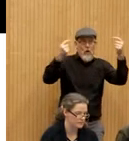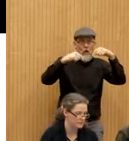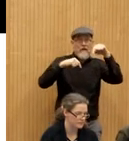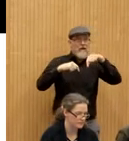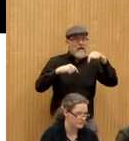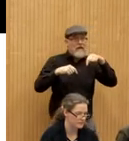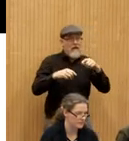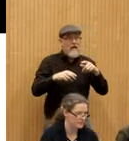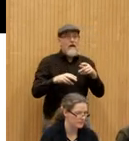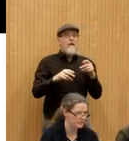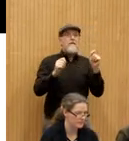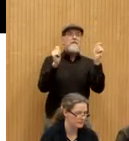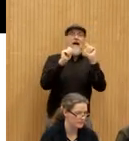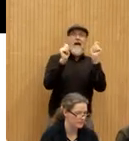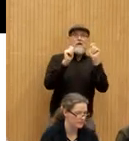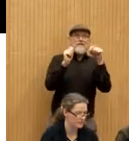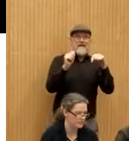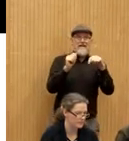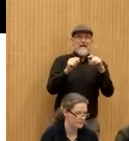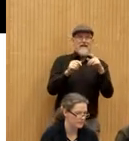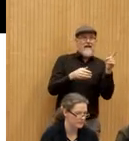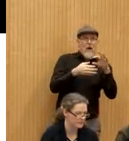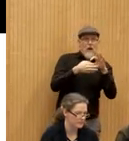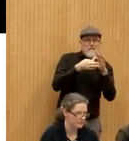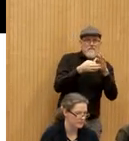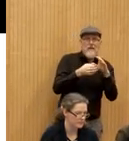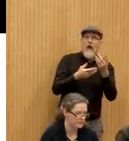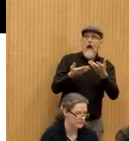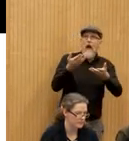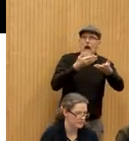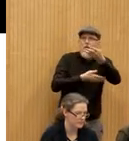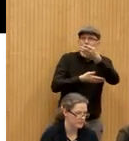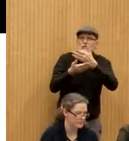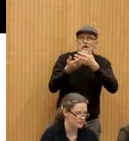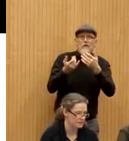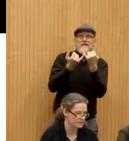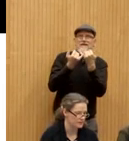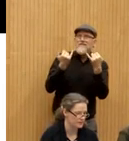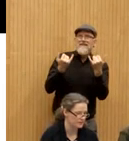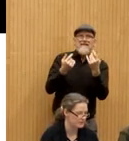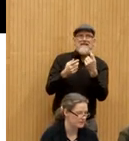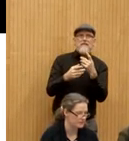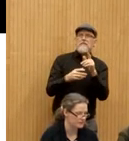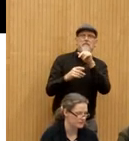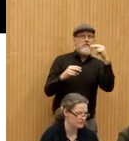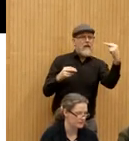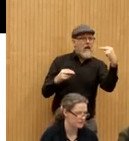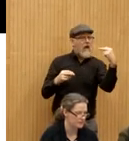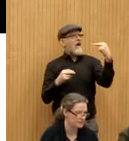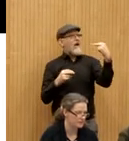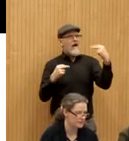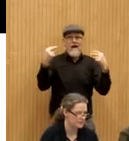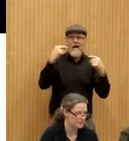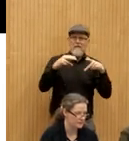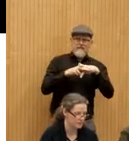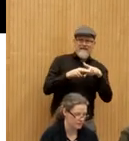sich auszutauschen mit verschiedenen Leuten und so. Und diese Idee fanden wir